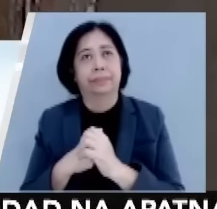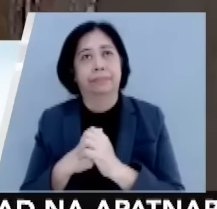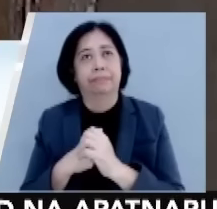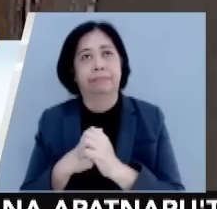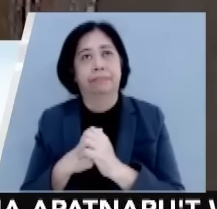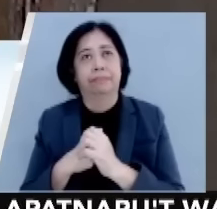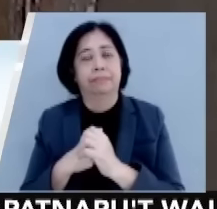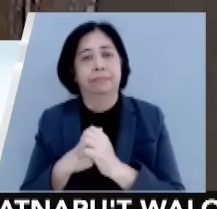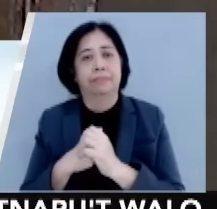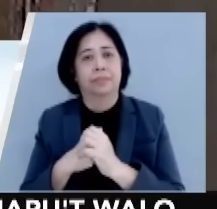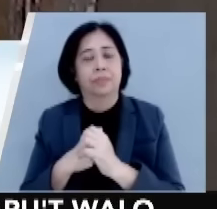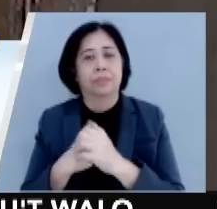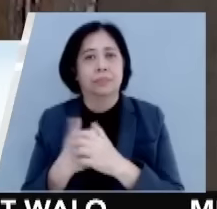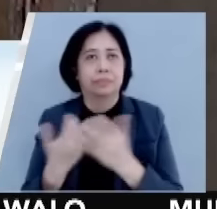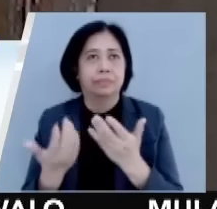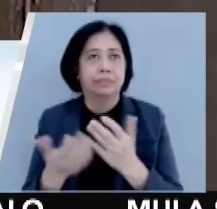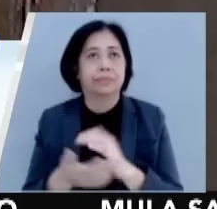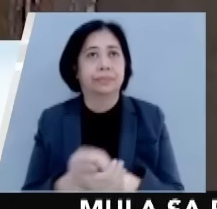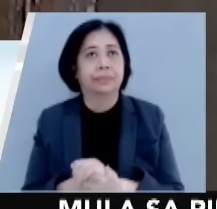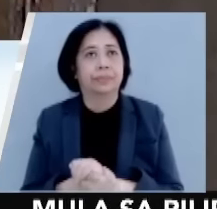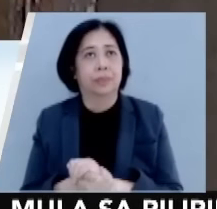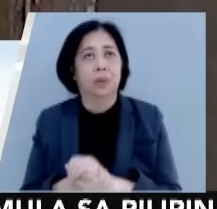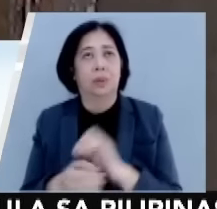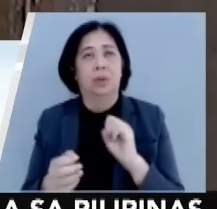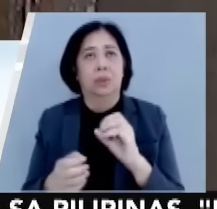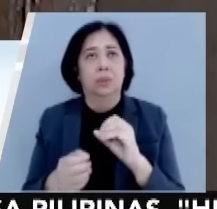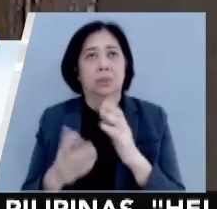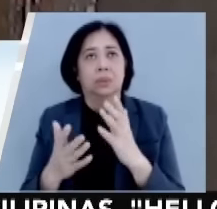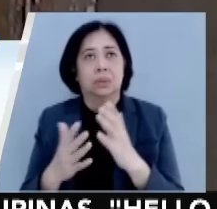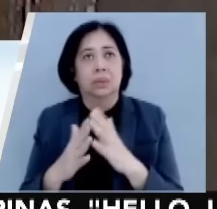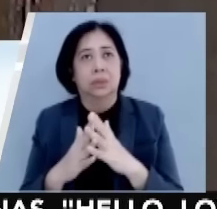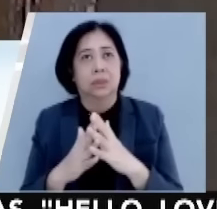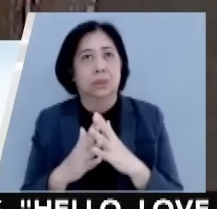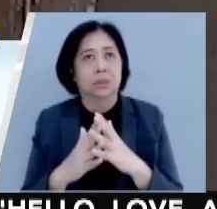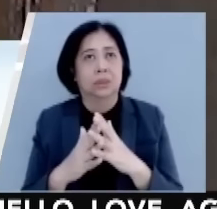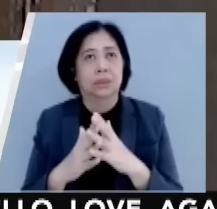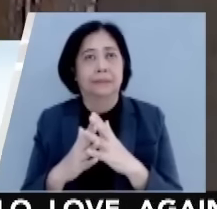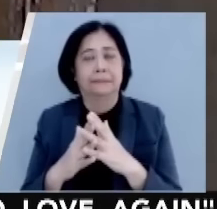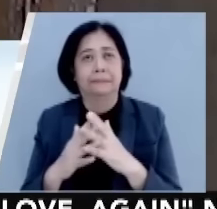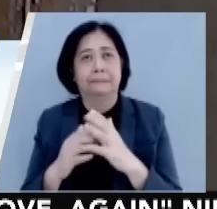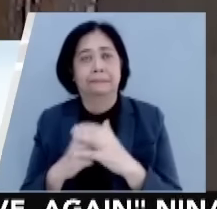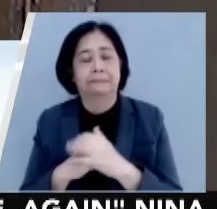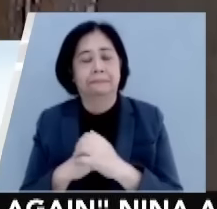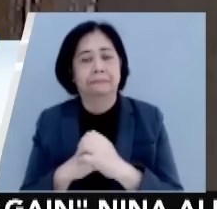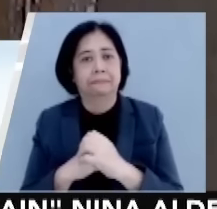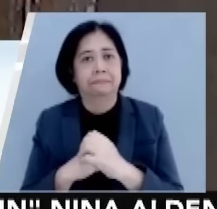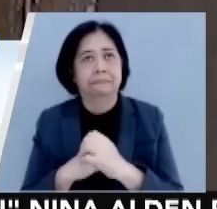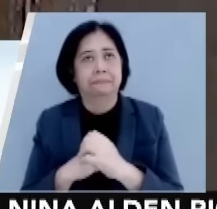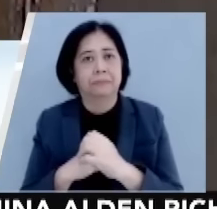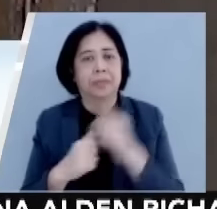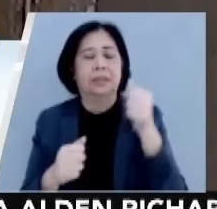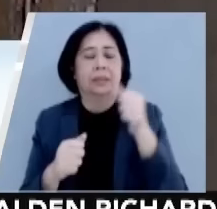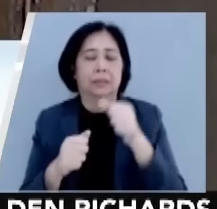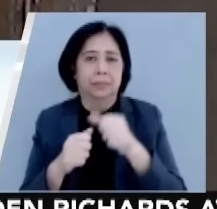Makumidi po yun. Kaya naano ko siya, naaalala ko po pag